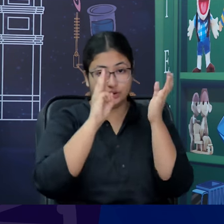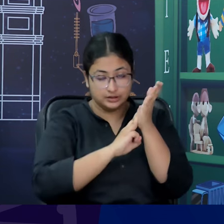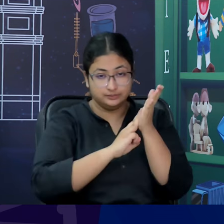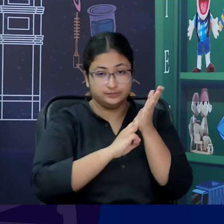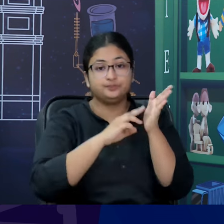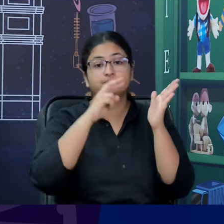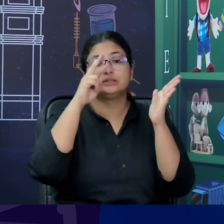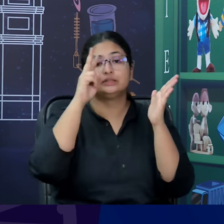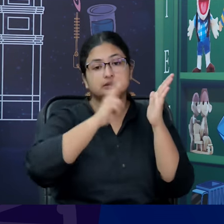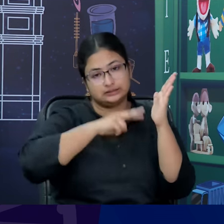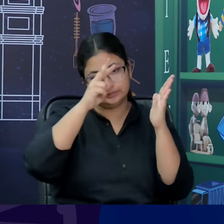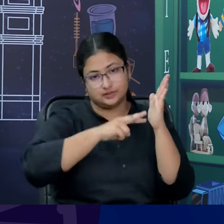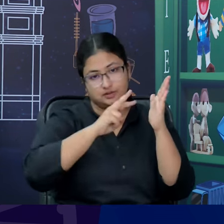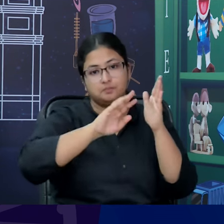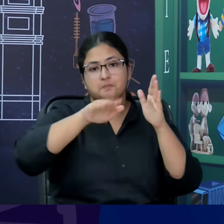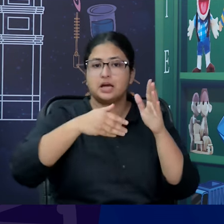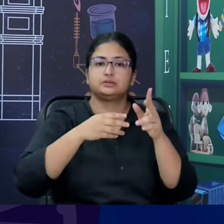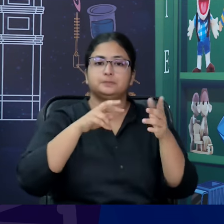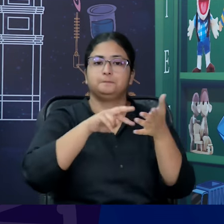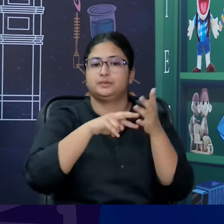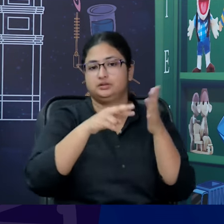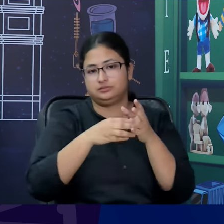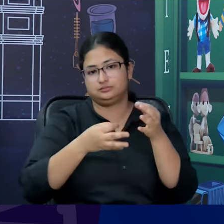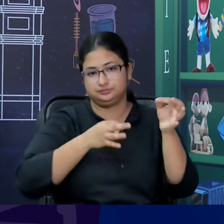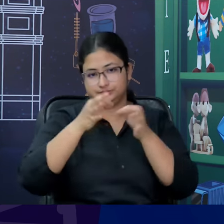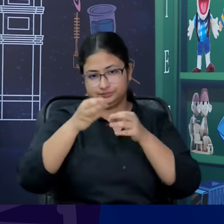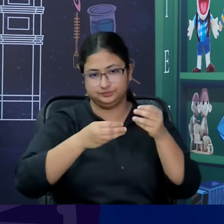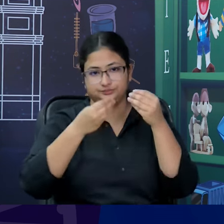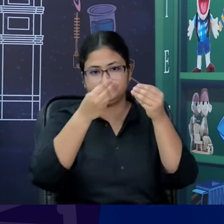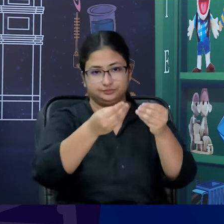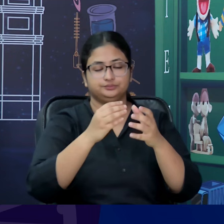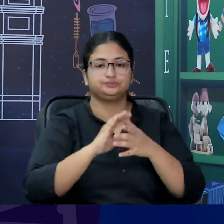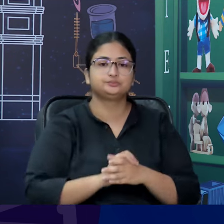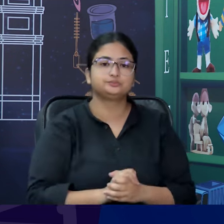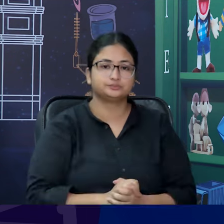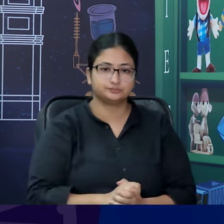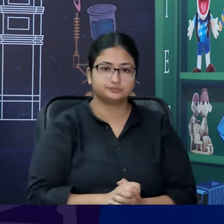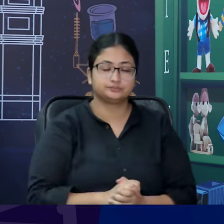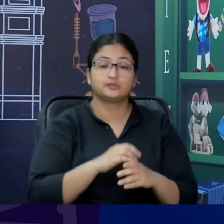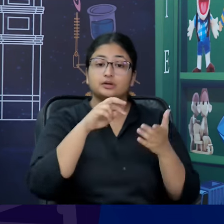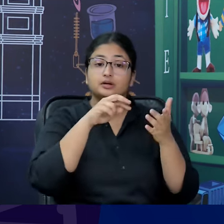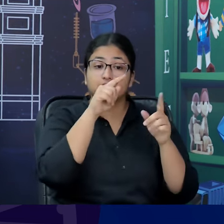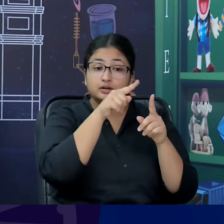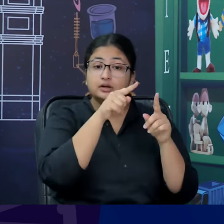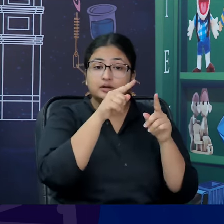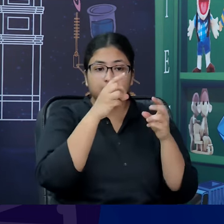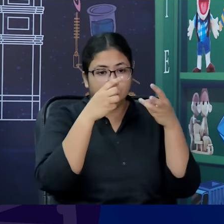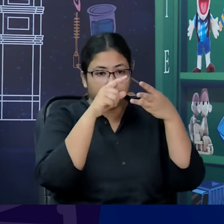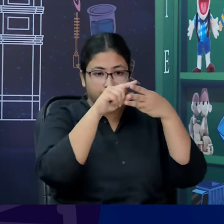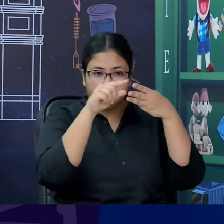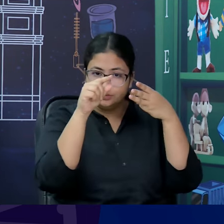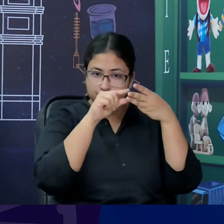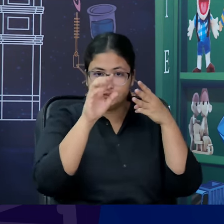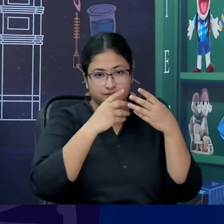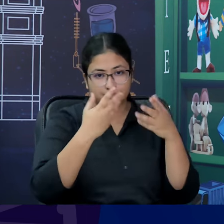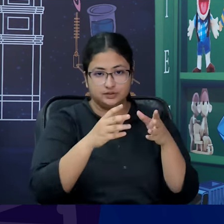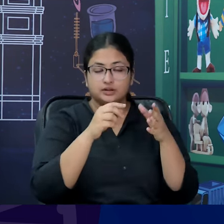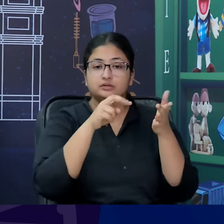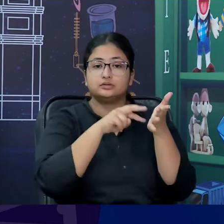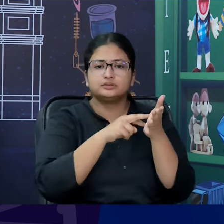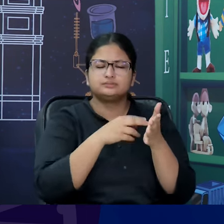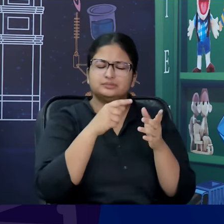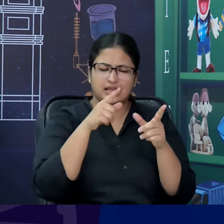बार भाषा के चक्कर में जरा टेढ़ी फस गई यानी कभ जो है हमारी जो साधारण से साधारण बात